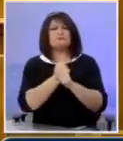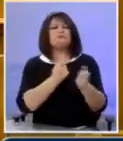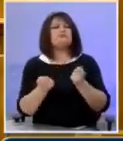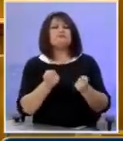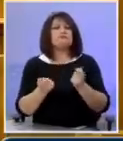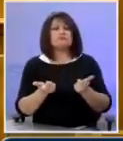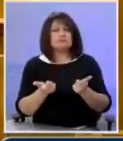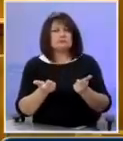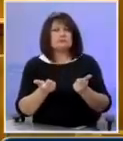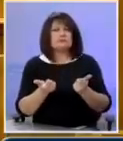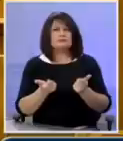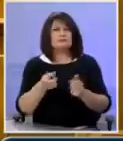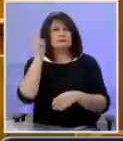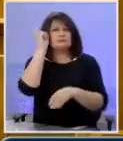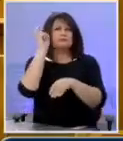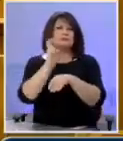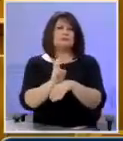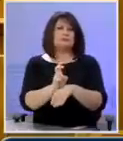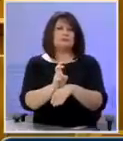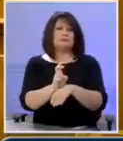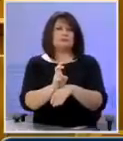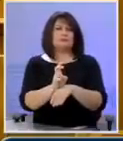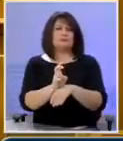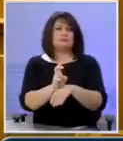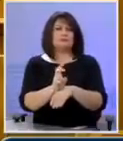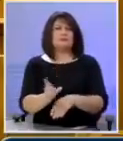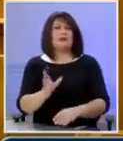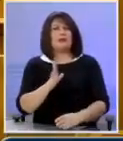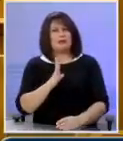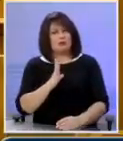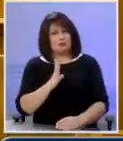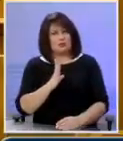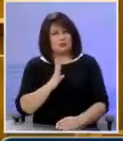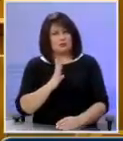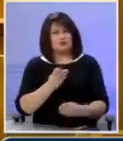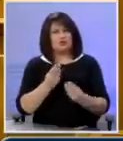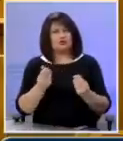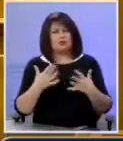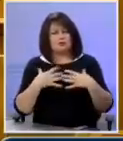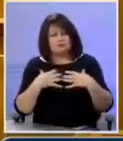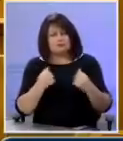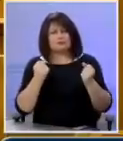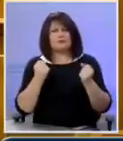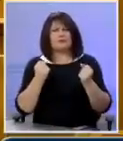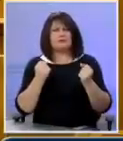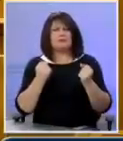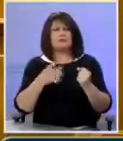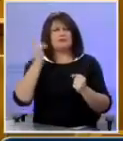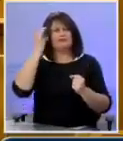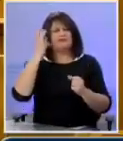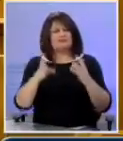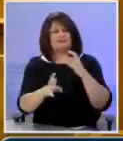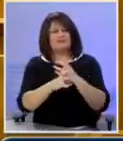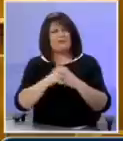διαχειρίζονται τις μνήμες των ανθρώπων με τρόπο εξοργιστικό τραμπούκο